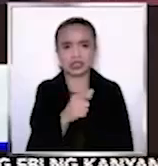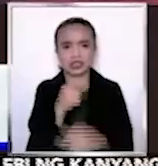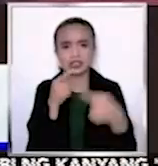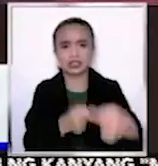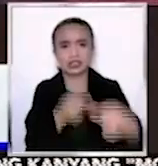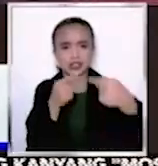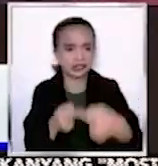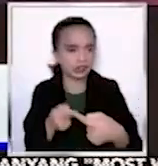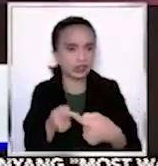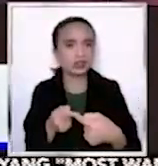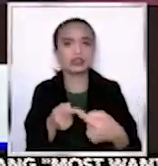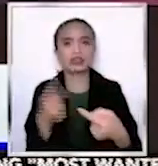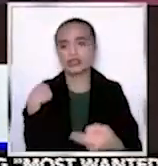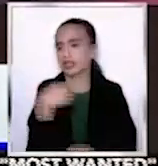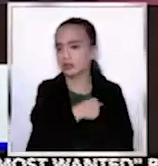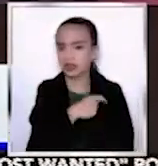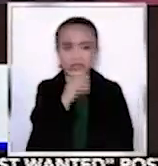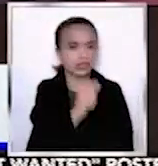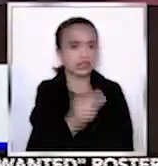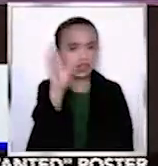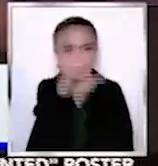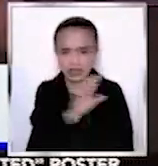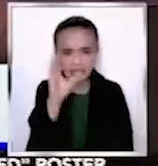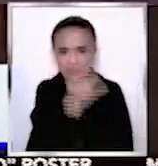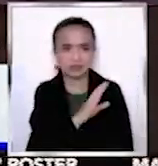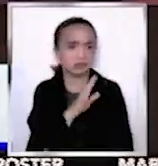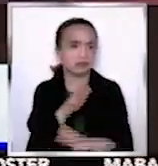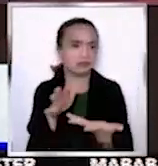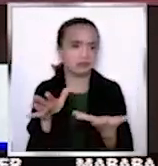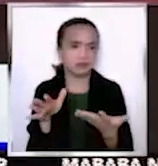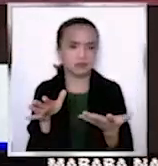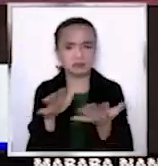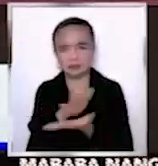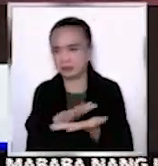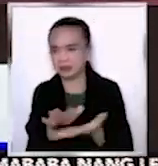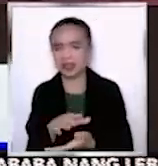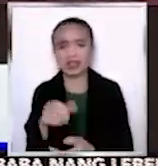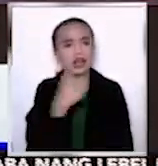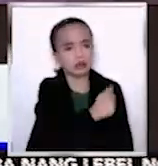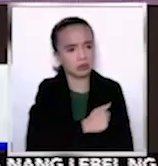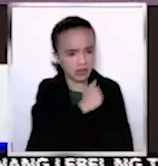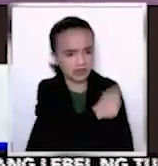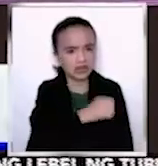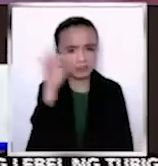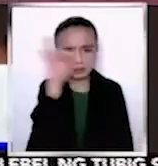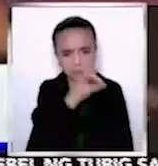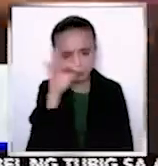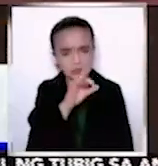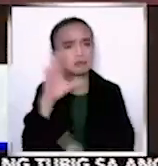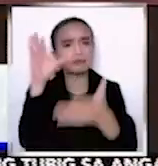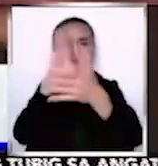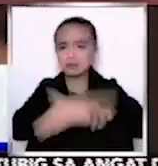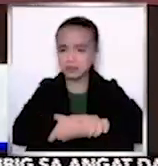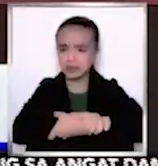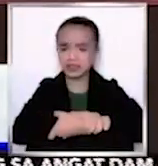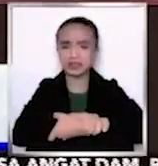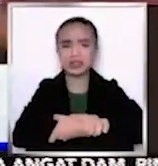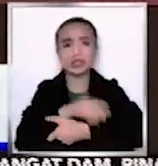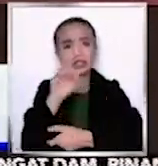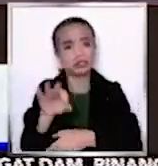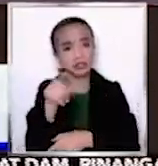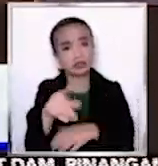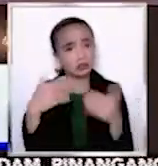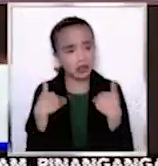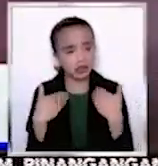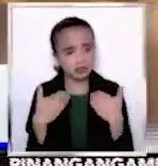tayo naghahanap ng gulo. Ang ugali ng Pilipino ay makabayanihan. At pag may nakikitang